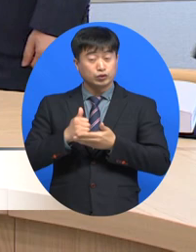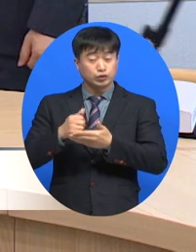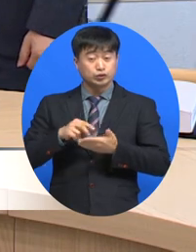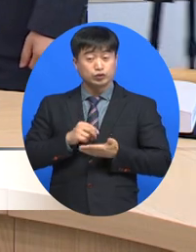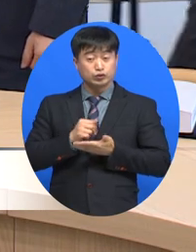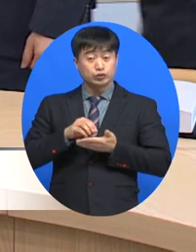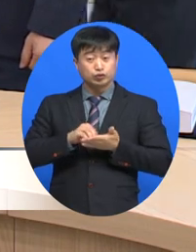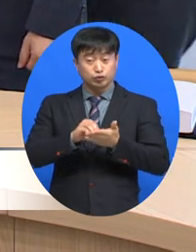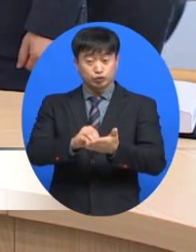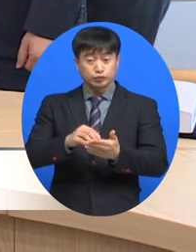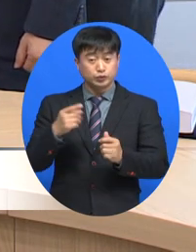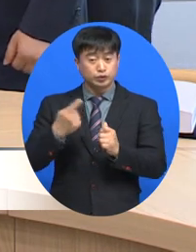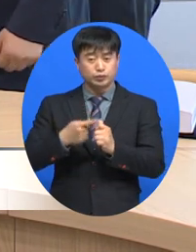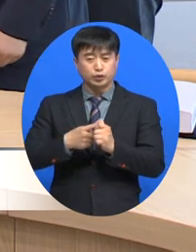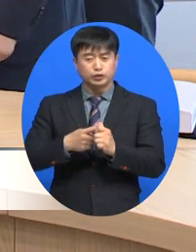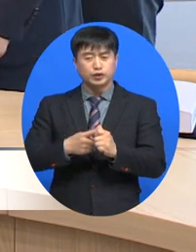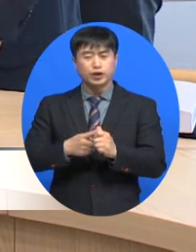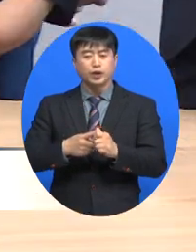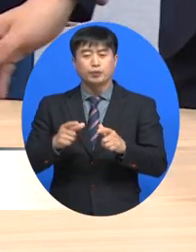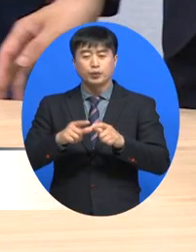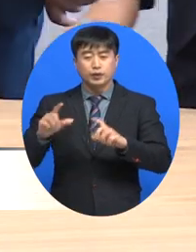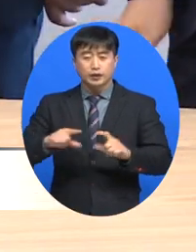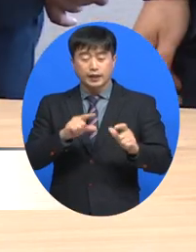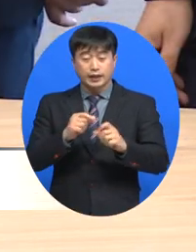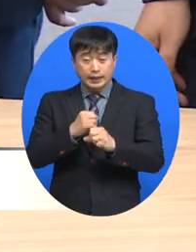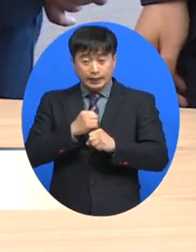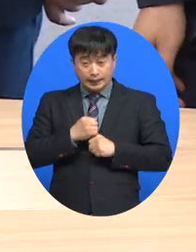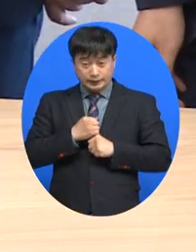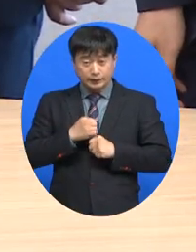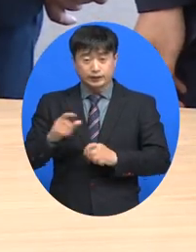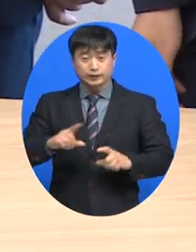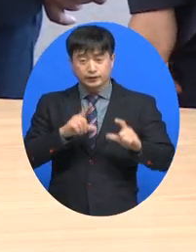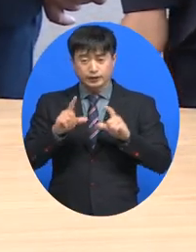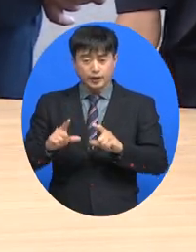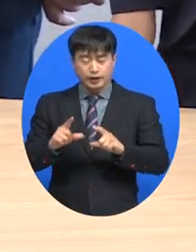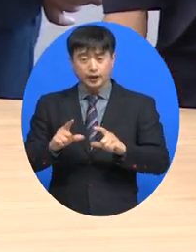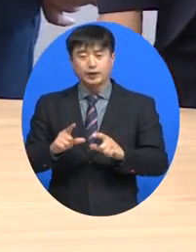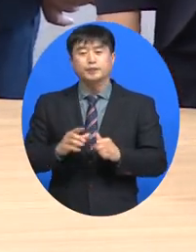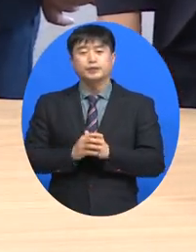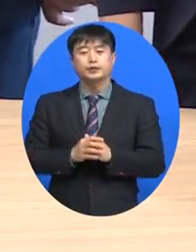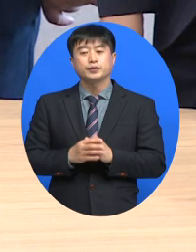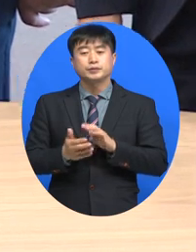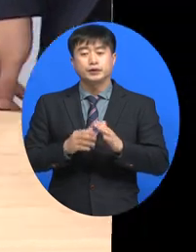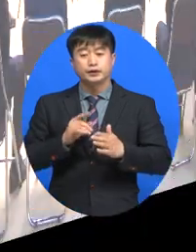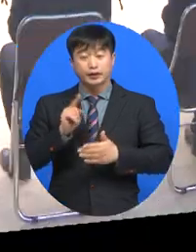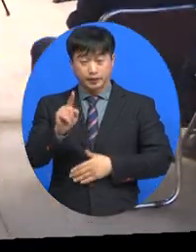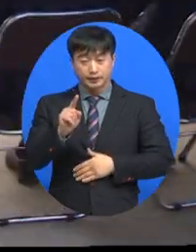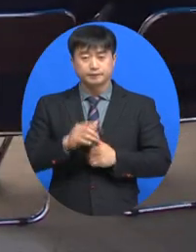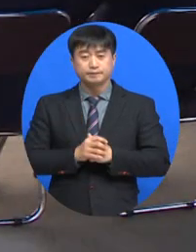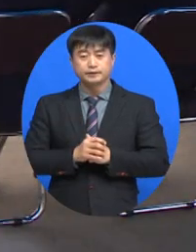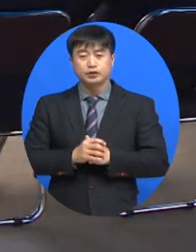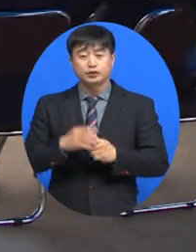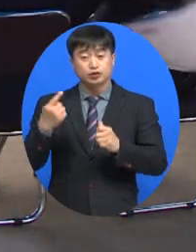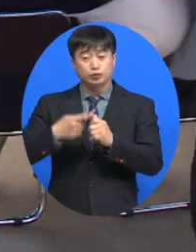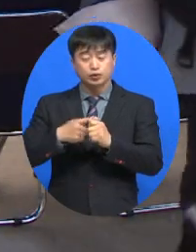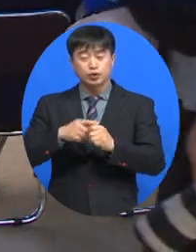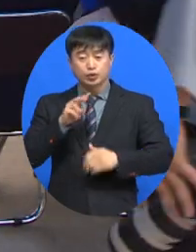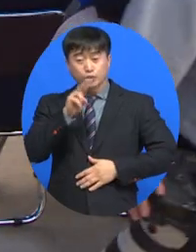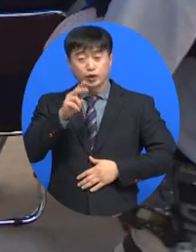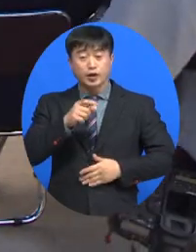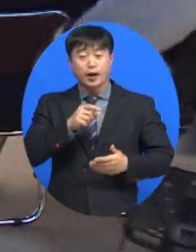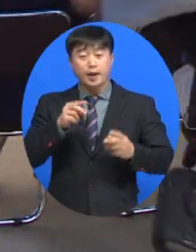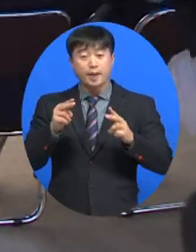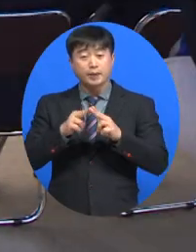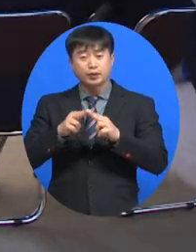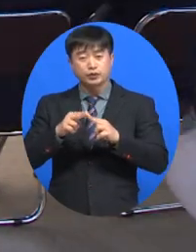취임 첫 결제로 민생안정 종합대책의 서명하며 경제와 민생 안정 행보를 예고한 김동현 지사 첫 행보로